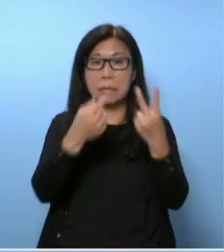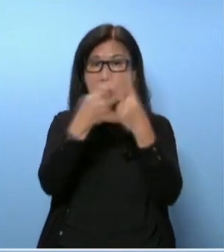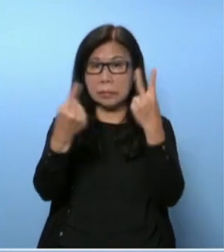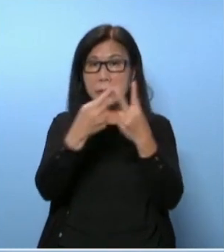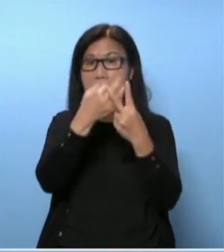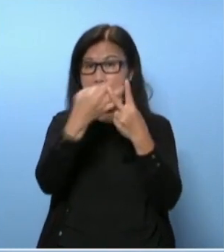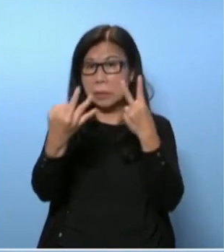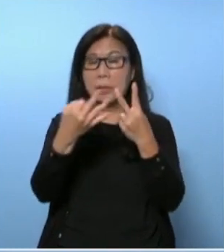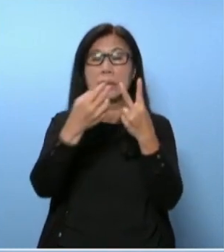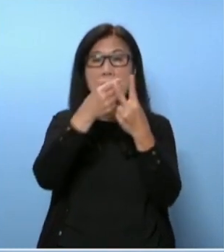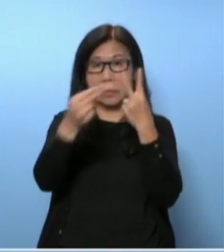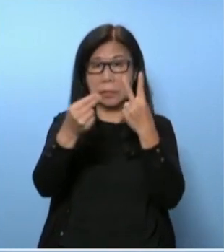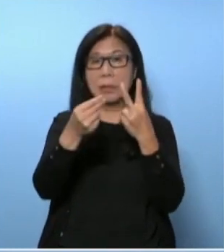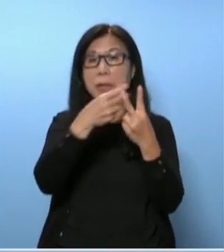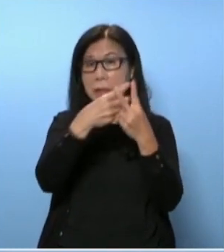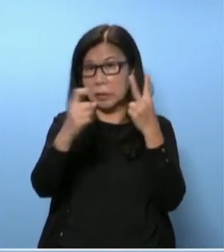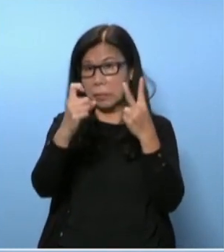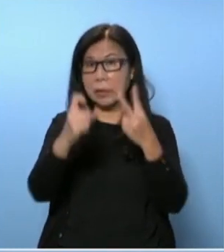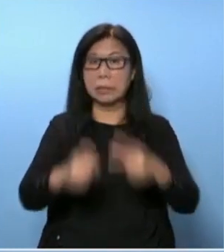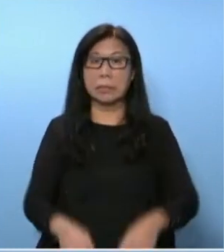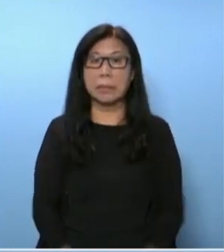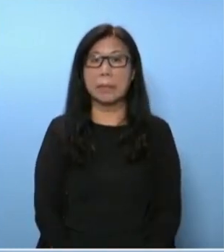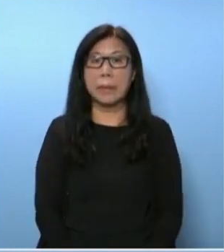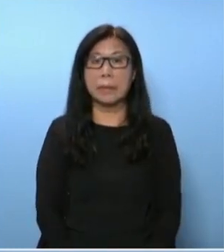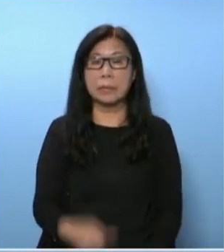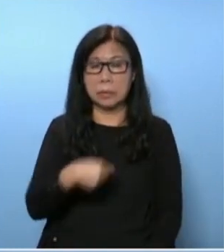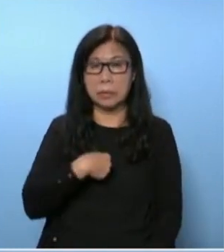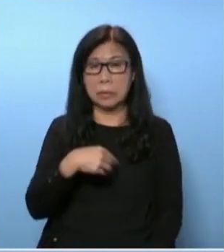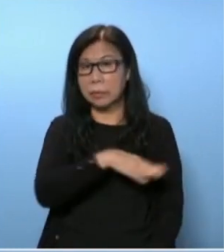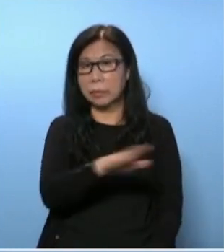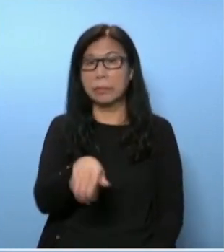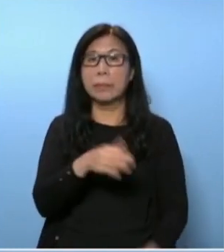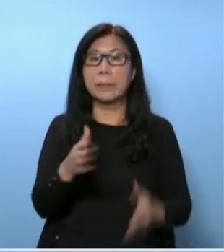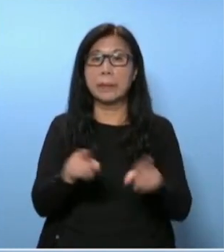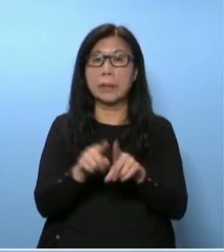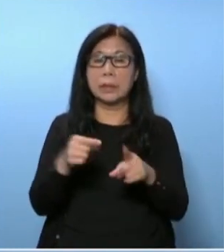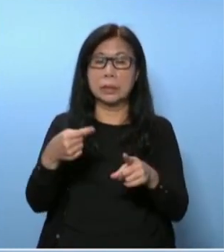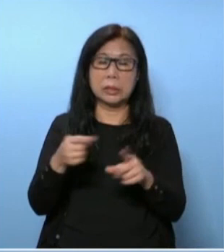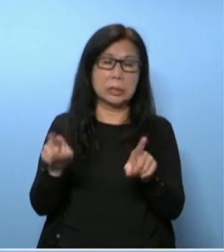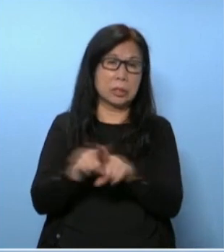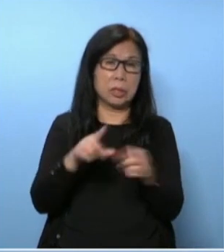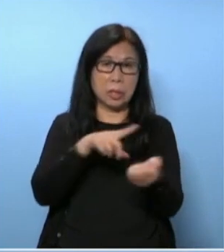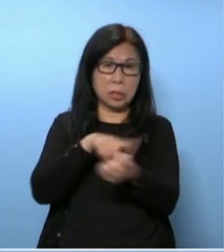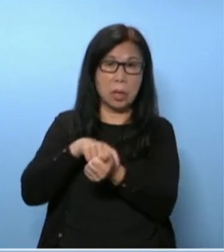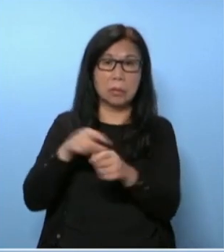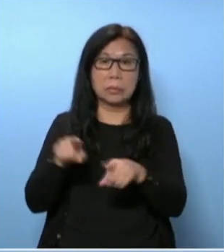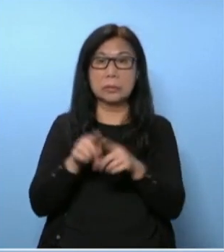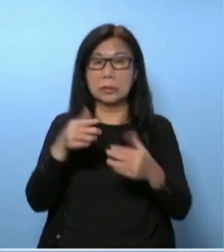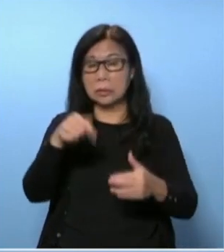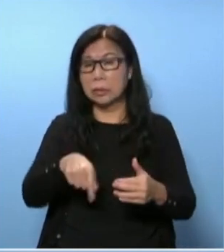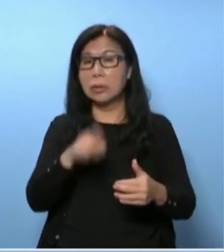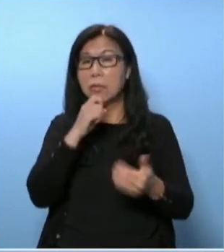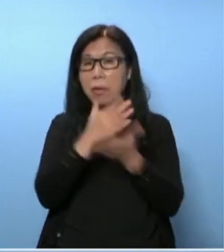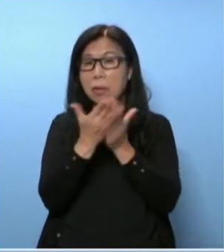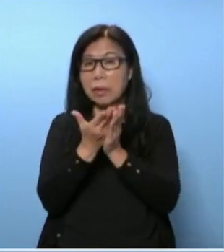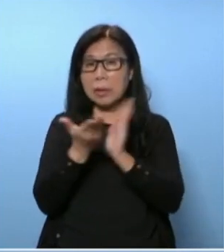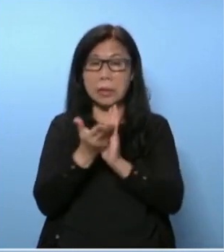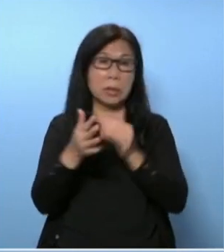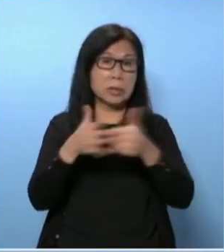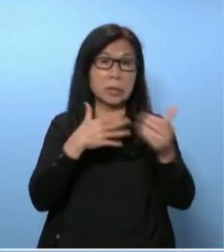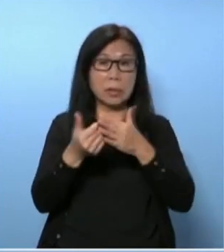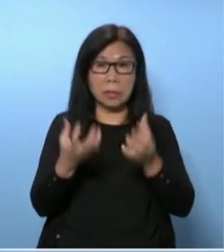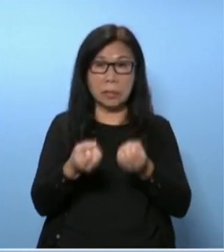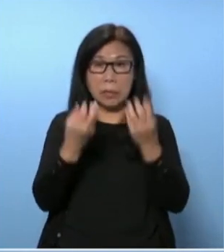21、23、27或者29條的話呢，我們呢是都會是採取行動的。當然我們對於這些任何可能發生的情